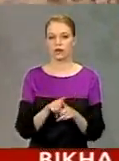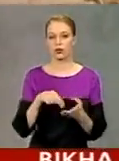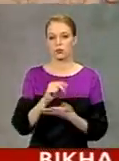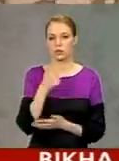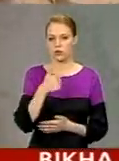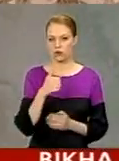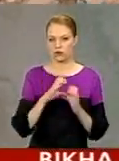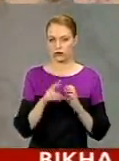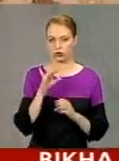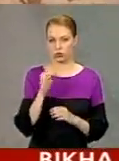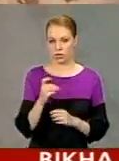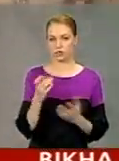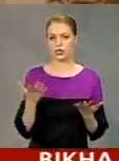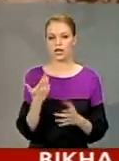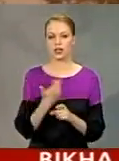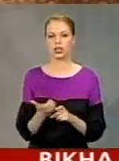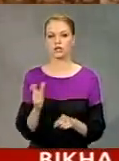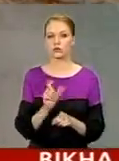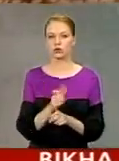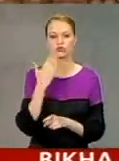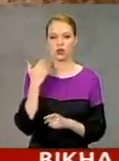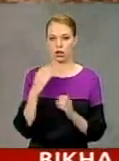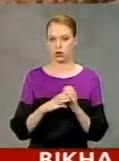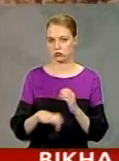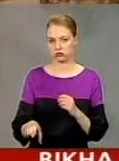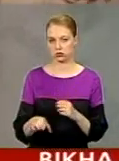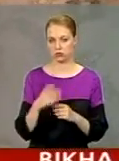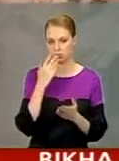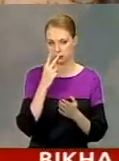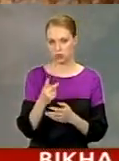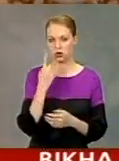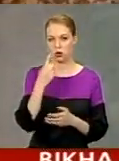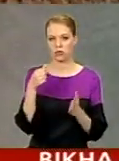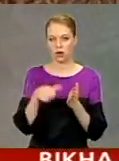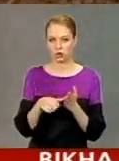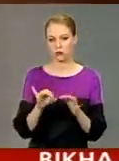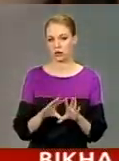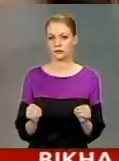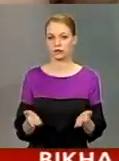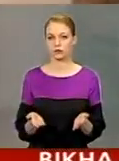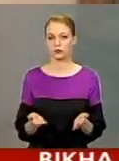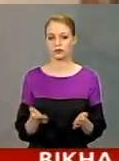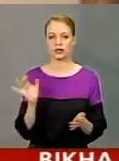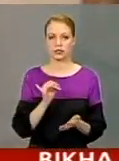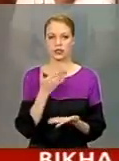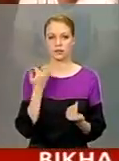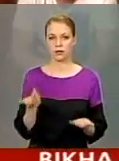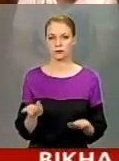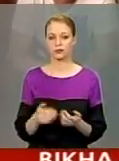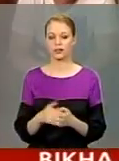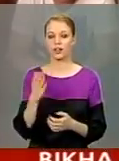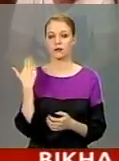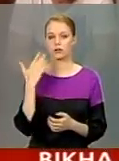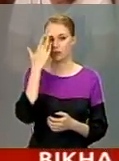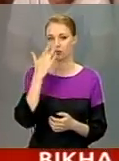протеза, який дуже, дуже легко знімається. Бачите, одна кнопка, хопа, і все, і нема.